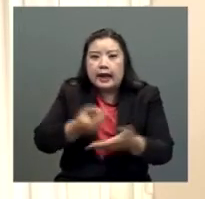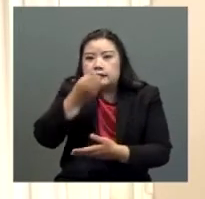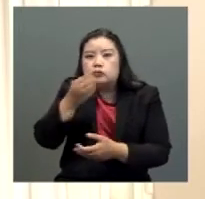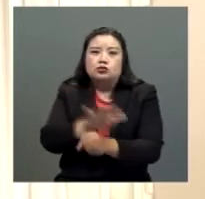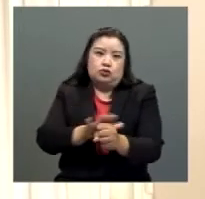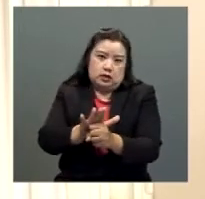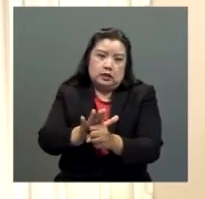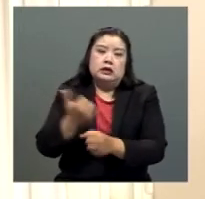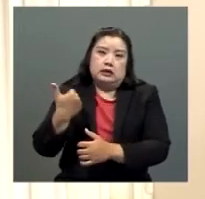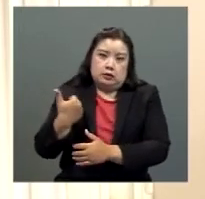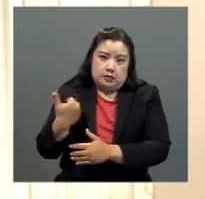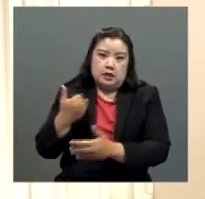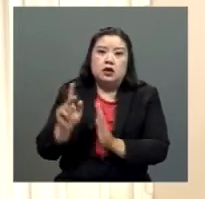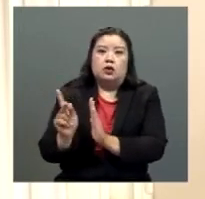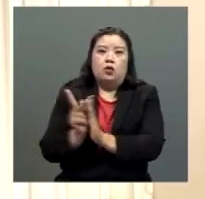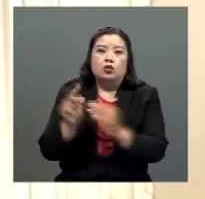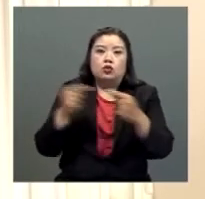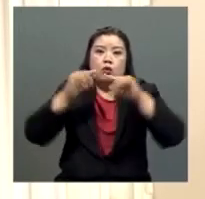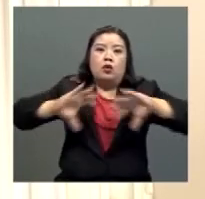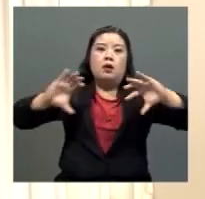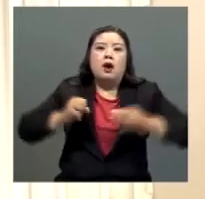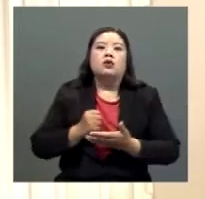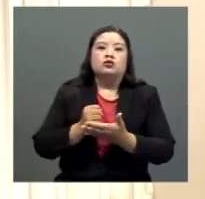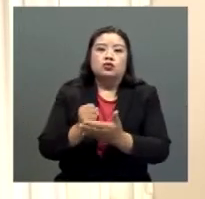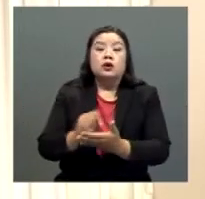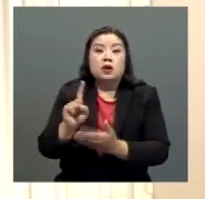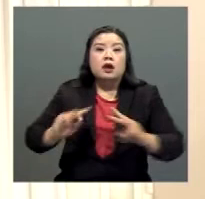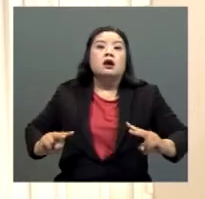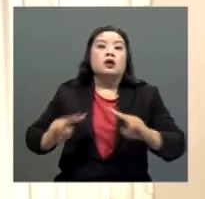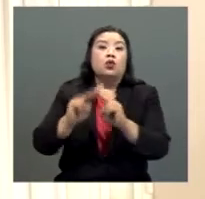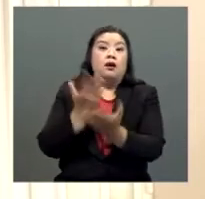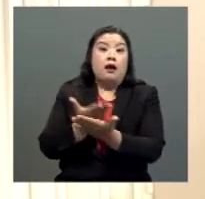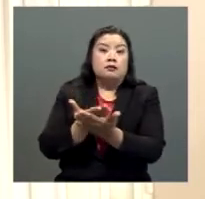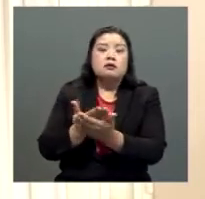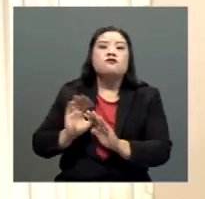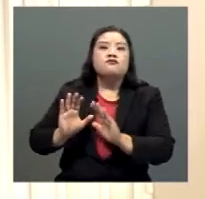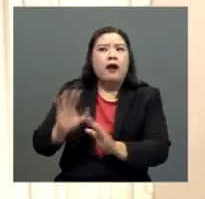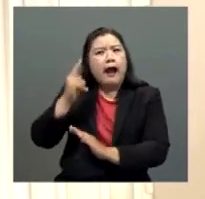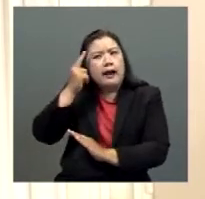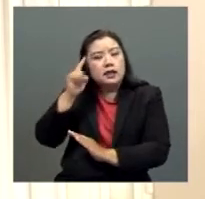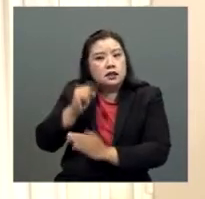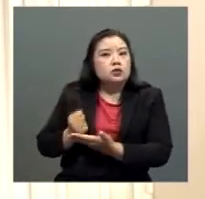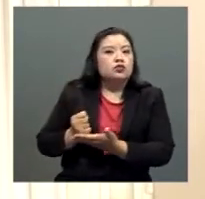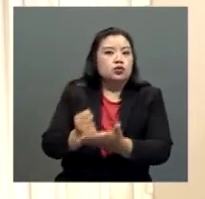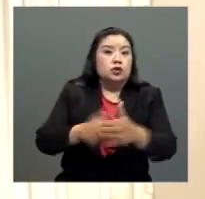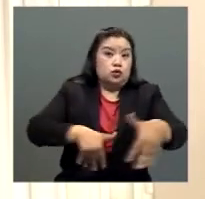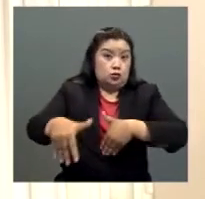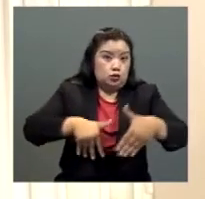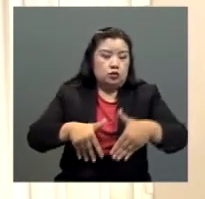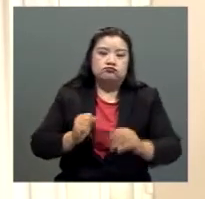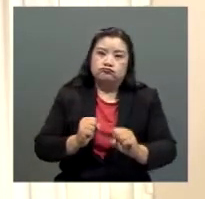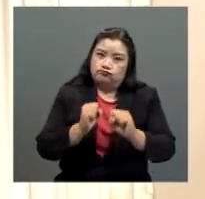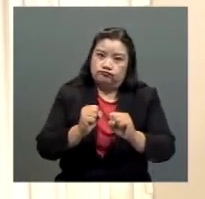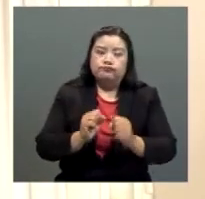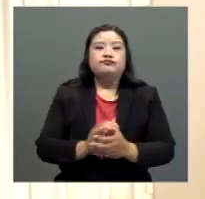ยเหลือต่างๆซึ่งผมได้มอบหมายให้กระทรวงการคลังเป็นหน่วยงานหลักในการคิดและปฏิบัติมาตรการต่างๆให้มีประสิทธิภ